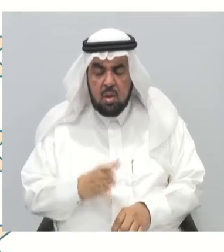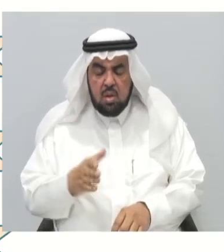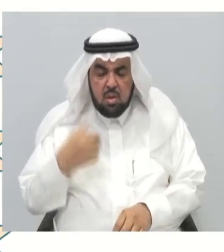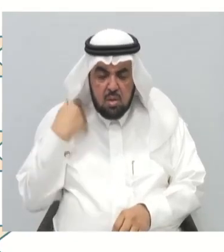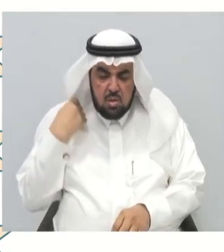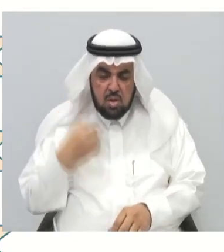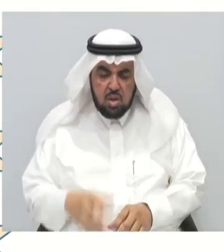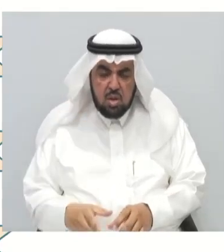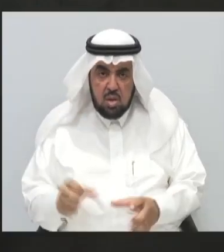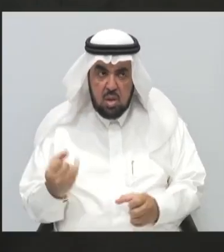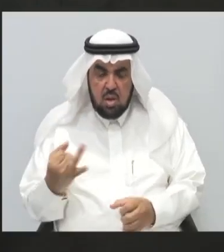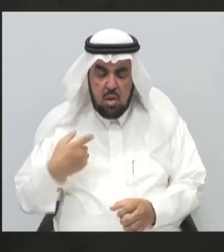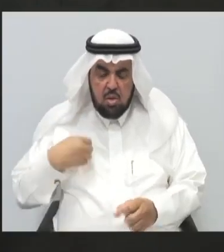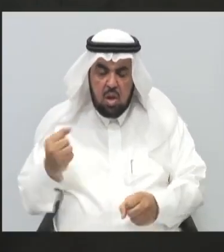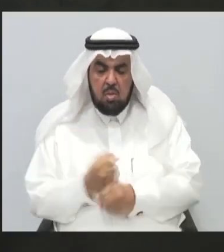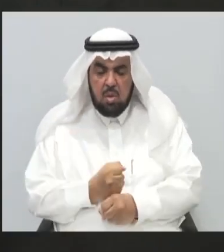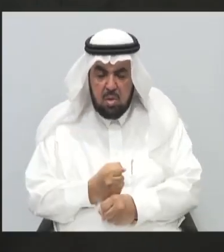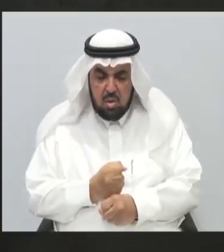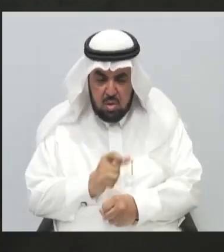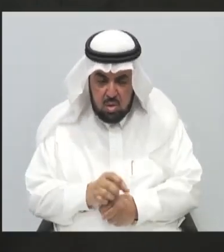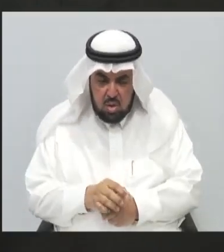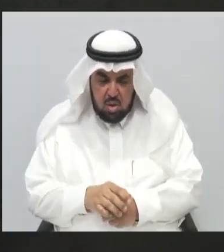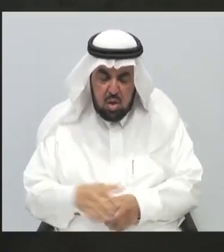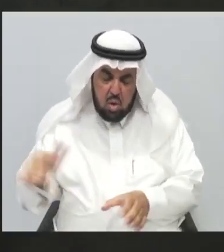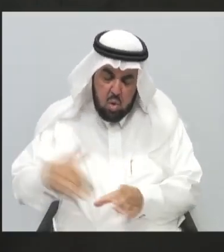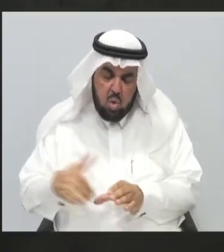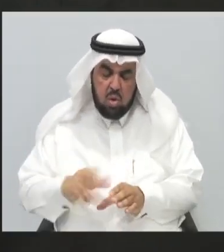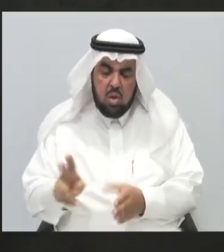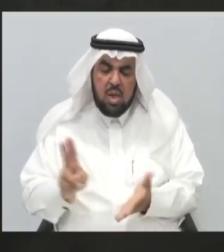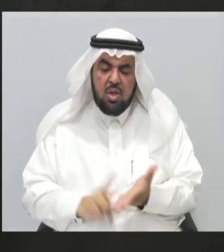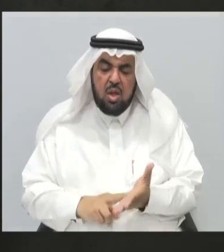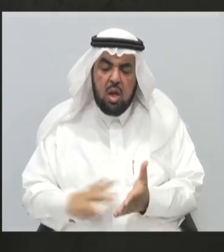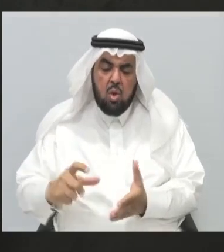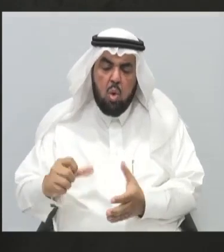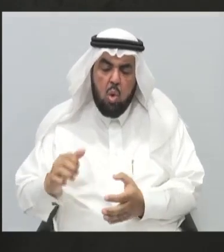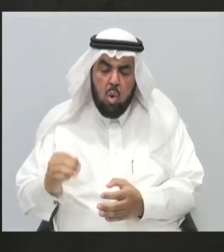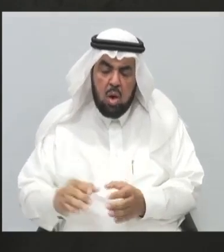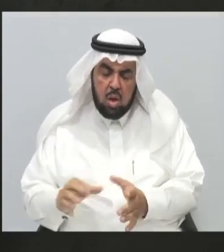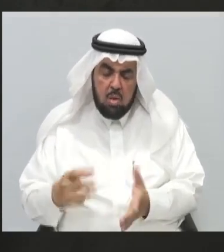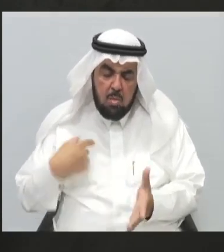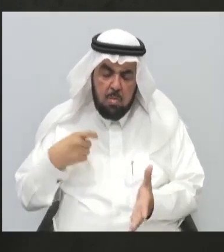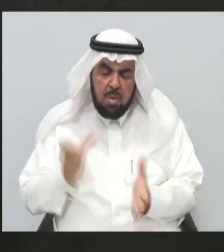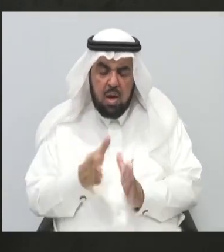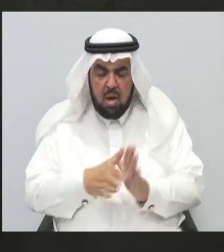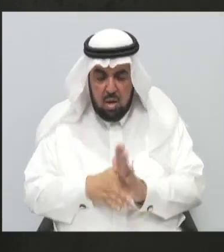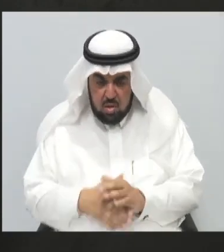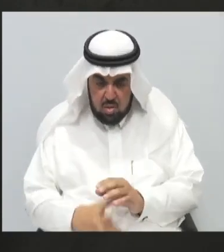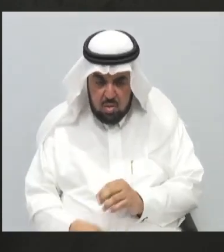ذهاب الذهاب الى اليوزر او المستخدم ثم نضغط على لوج ان او التسجيل ثم نقوم بكتابه بياناتنا